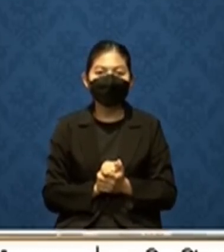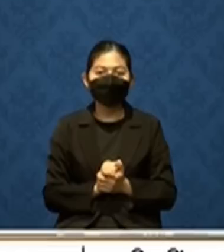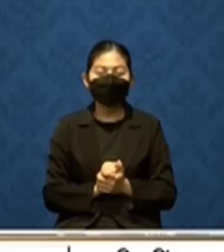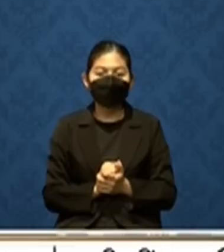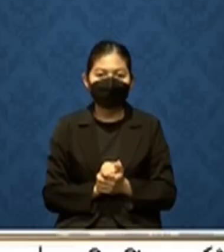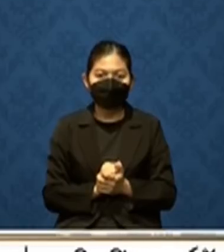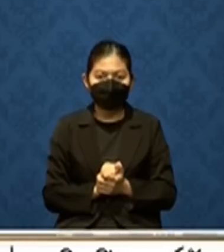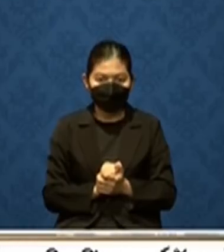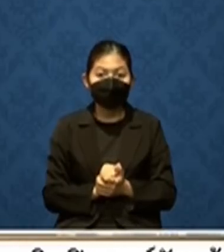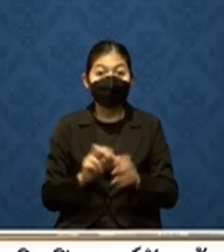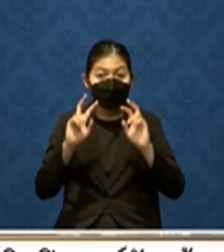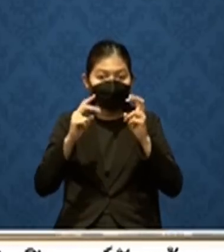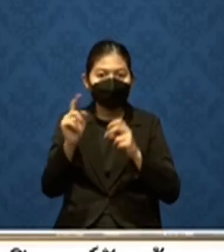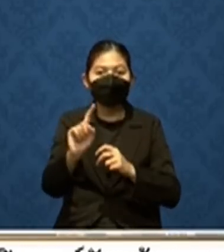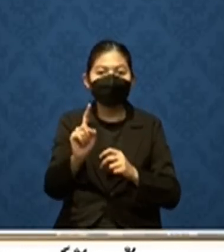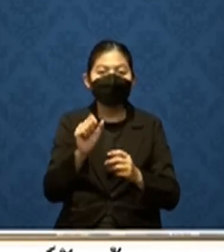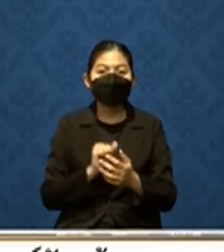เป็นเรื่องของ